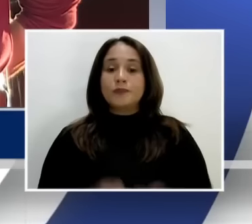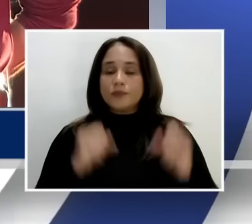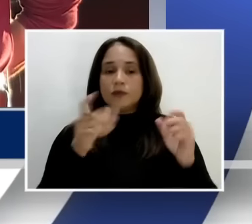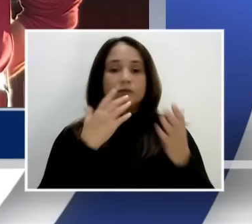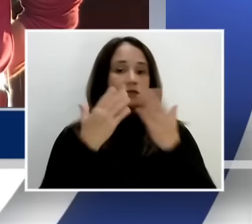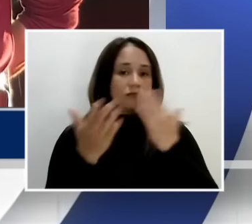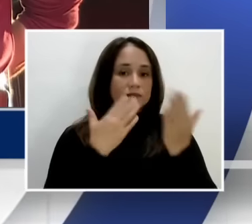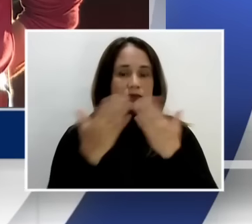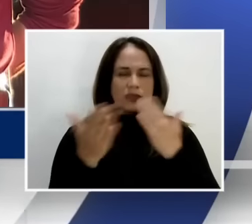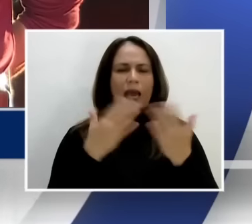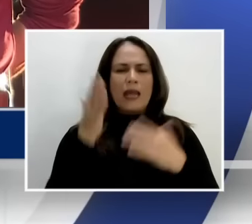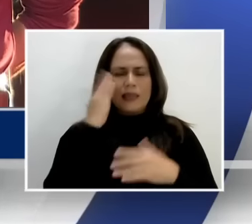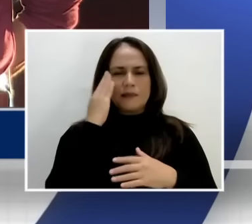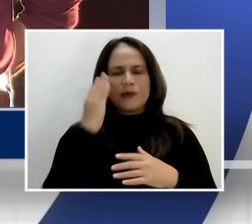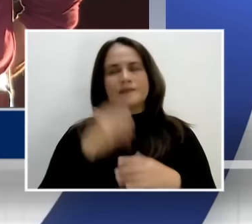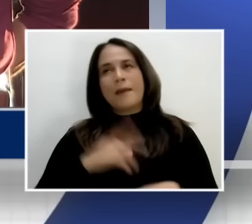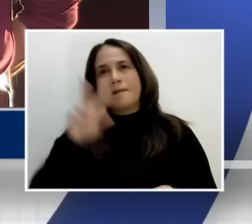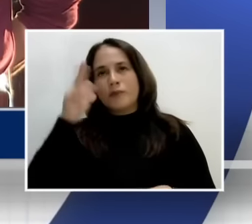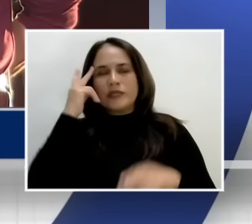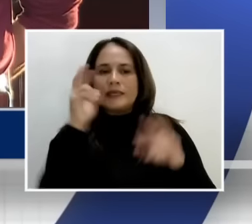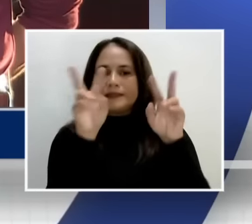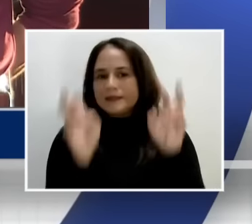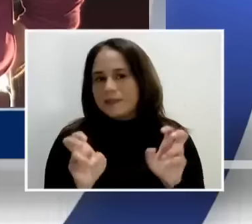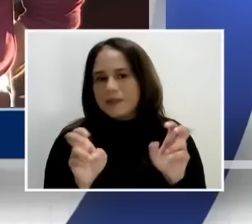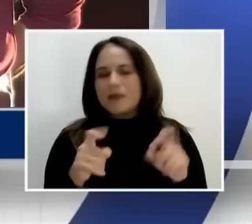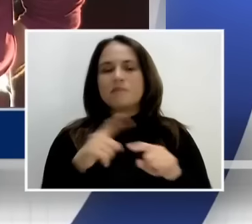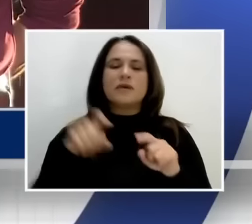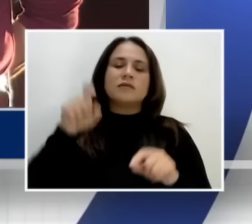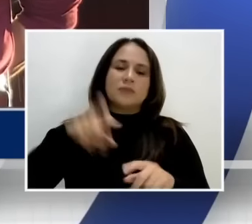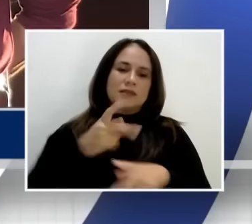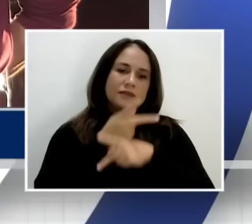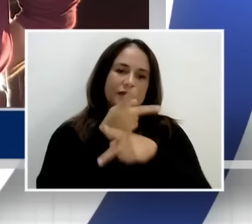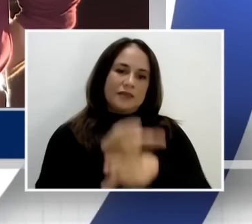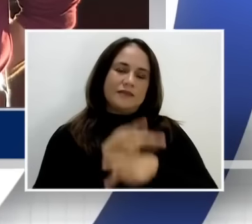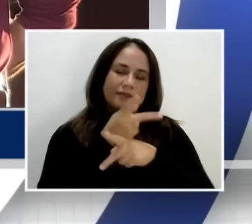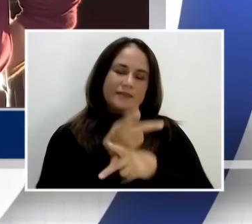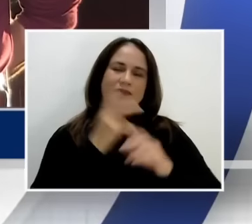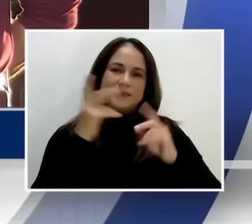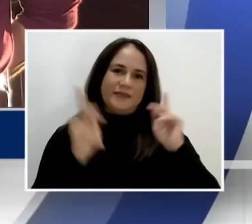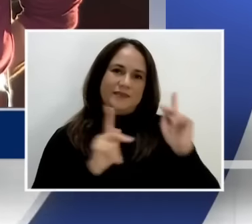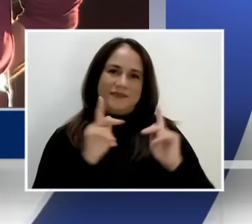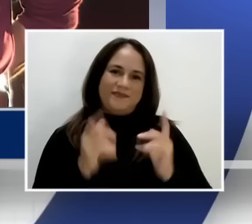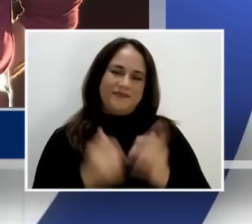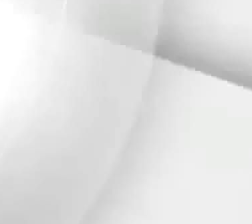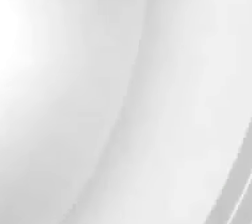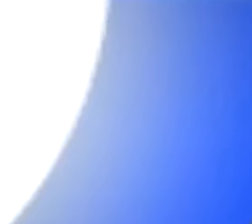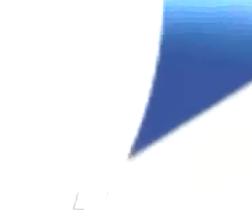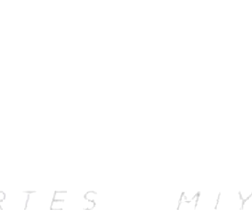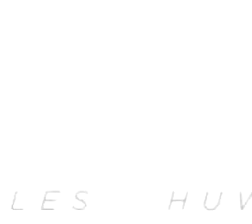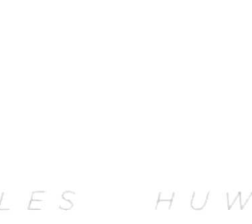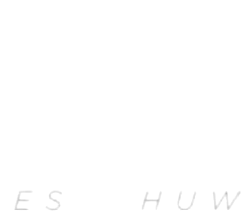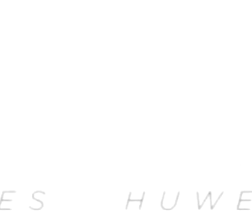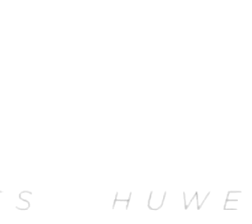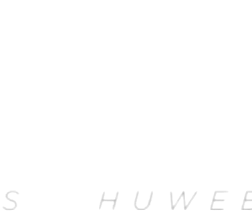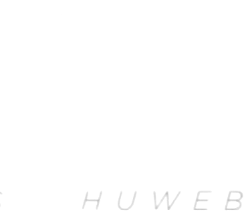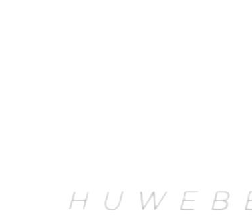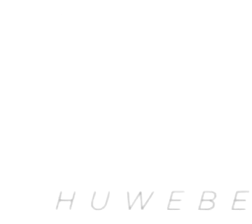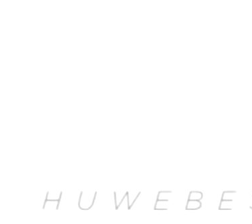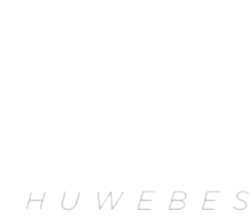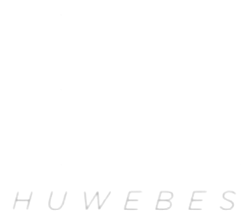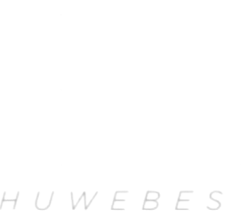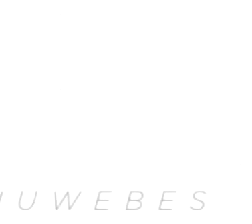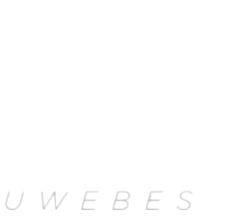ko usaping politika yan, pero syempre dapat mag-ingat po ang ating mga kababayan dyan. Maraming salamat, Sherry Ann Torres. Tuloy-tuloy po ang